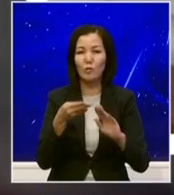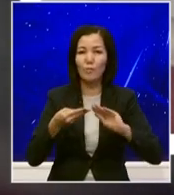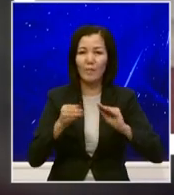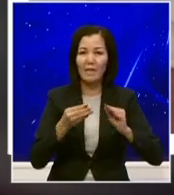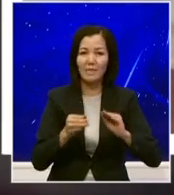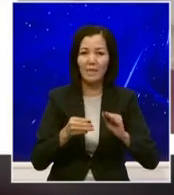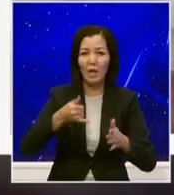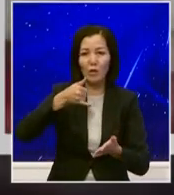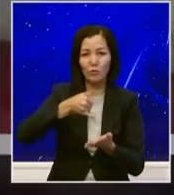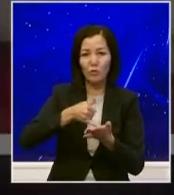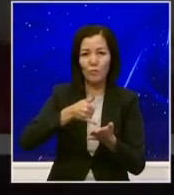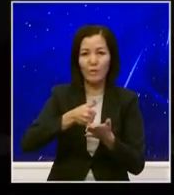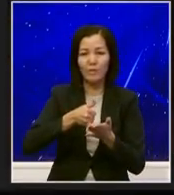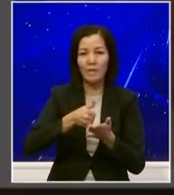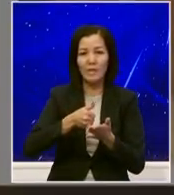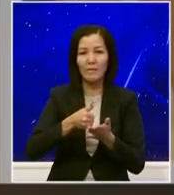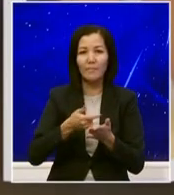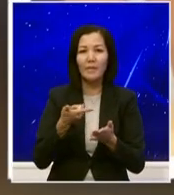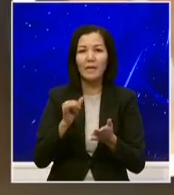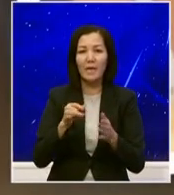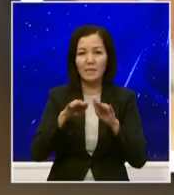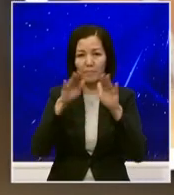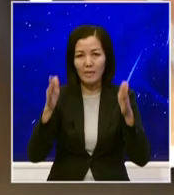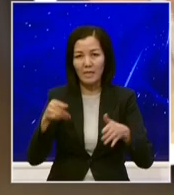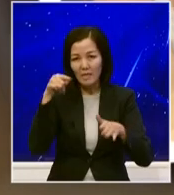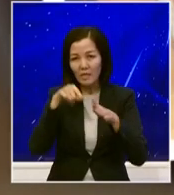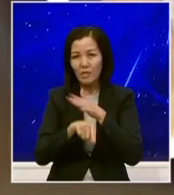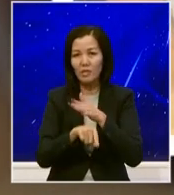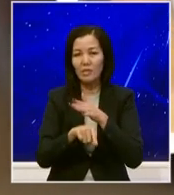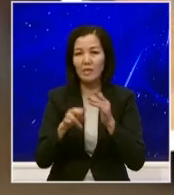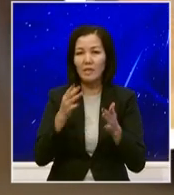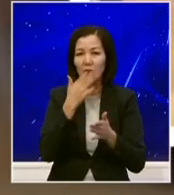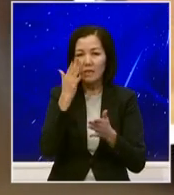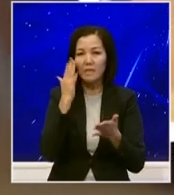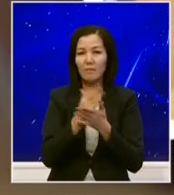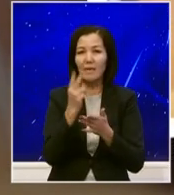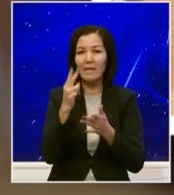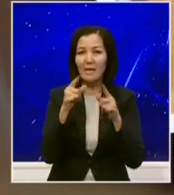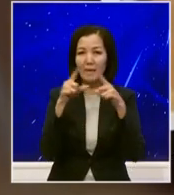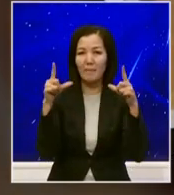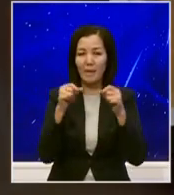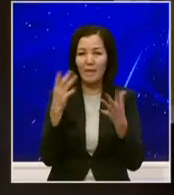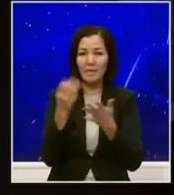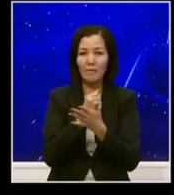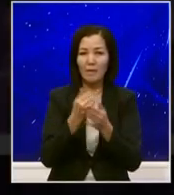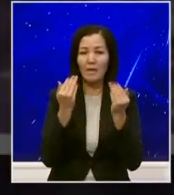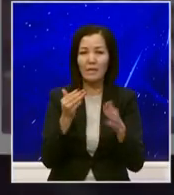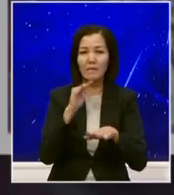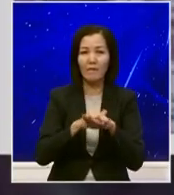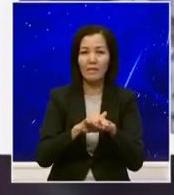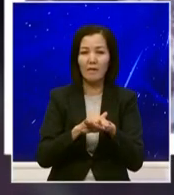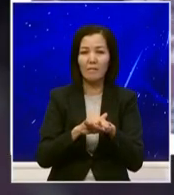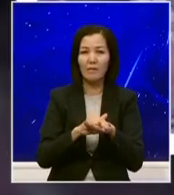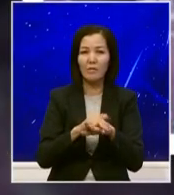пен сарайдағы газ плитасынан спецификалық иісті жасыл түсті зат бар 2 пакетті тауып тәркілеген. Қазір аталған дерекке қатысты